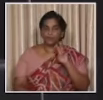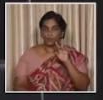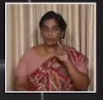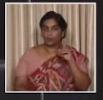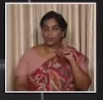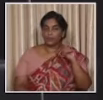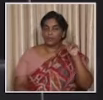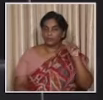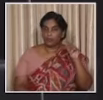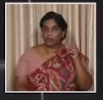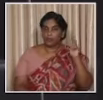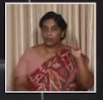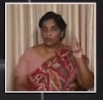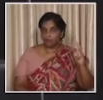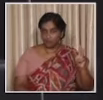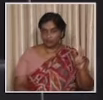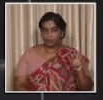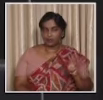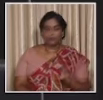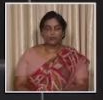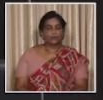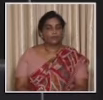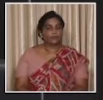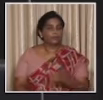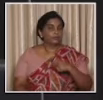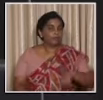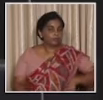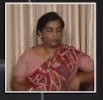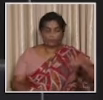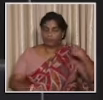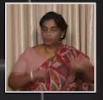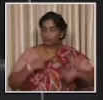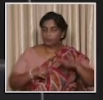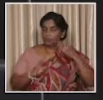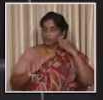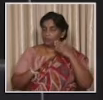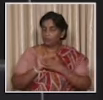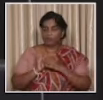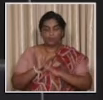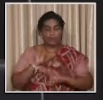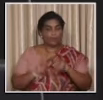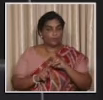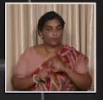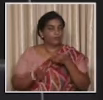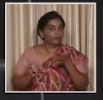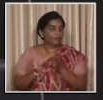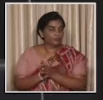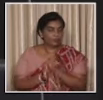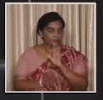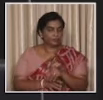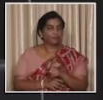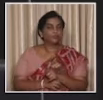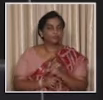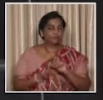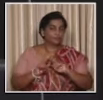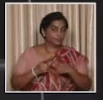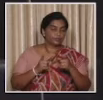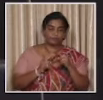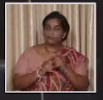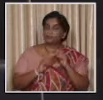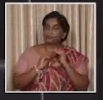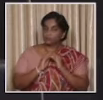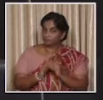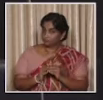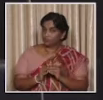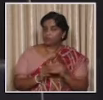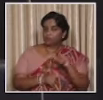11 23 සෙනසුරාදා කතා කරන්න ඉඩ අරින්න විවාදයට ගැනෙන අමාත්‍යාංශ සහ ඒවා යටතේ ඇති අනෙකුත් දෙපාර්තමේන්තු